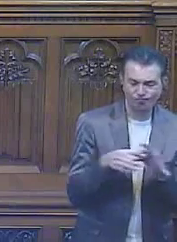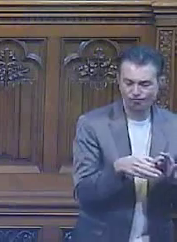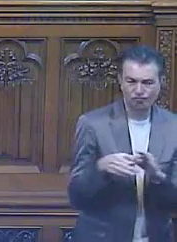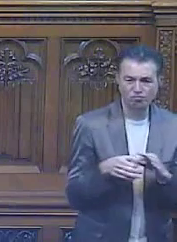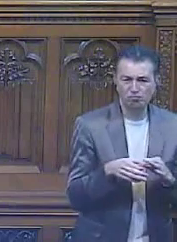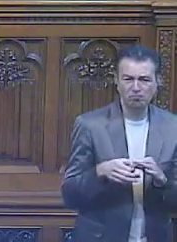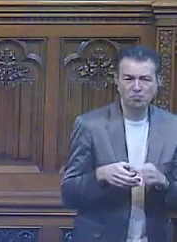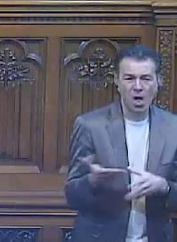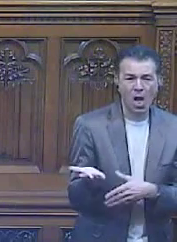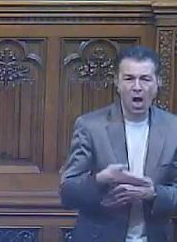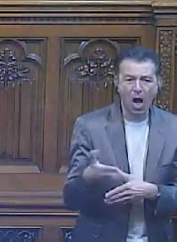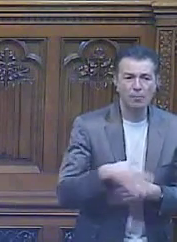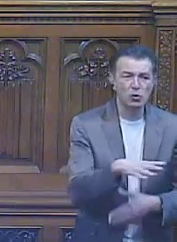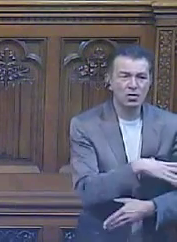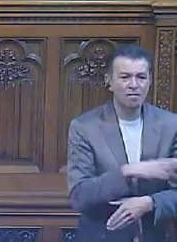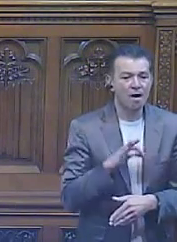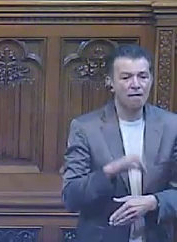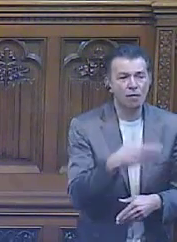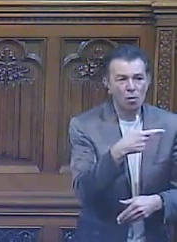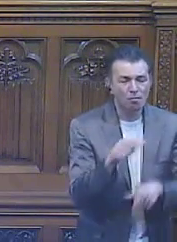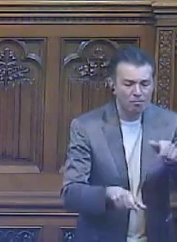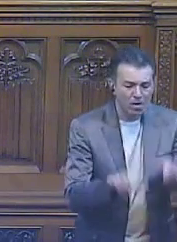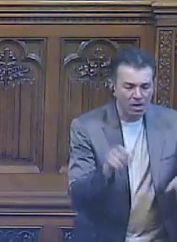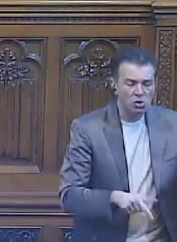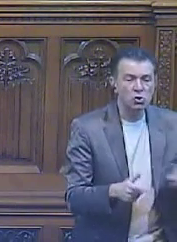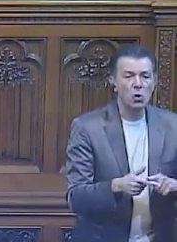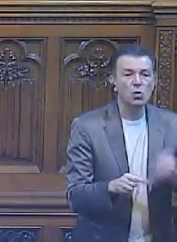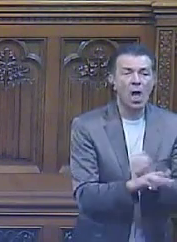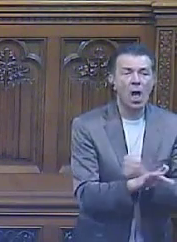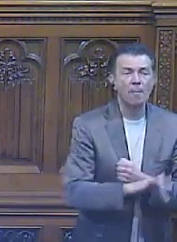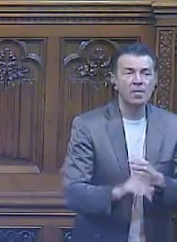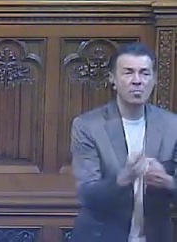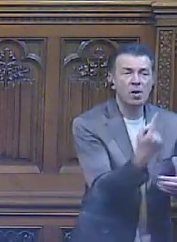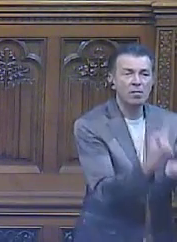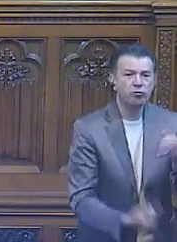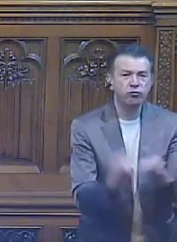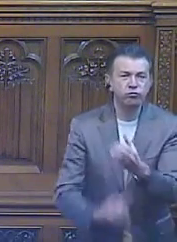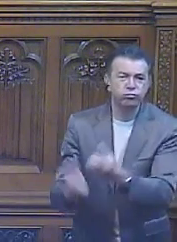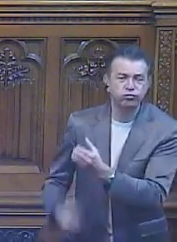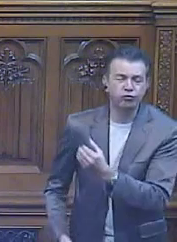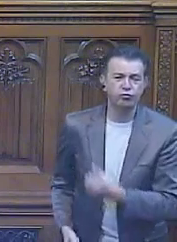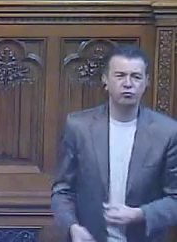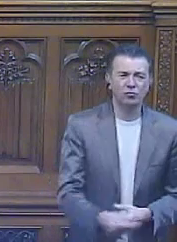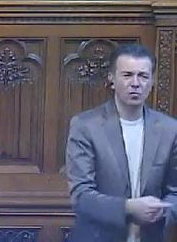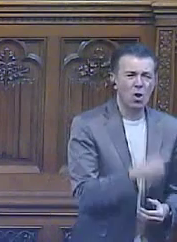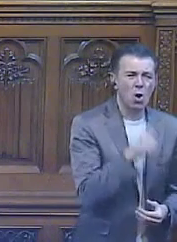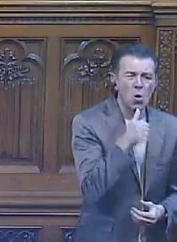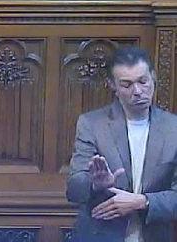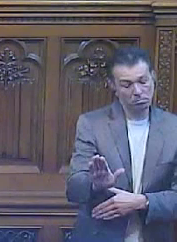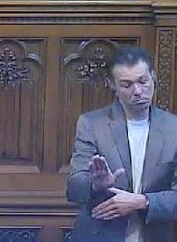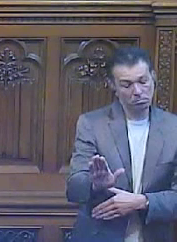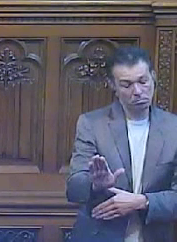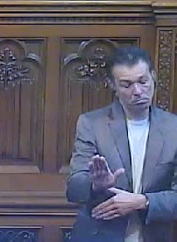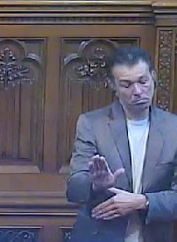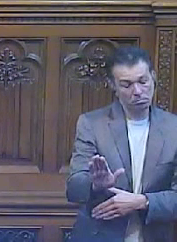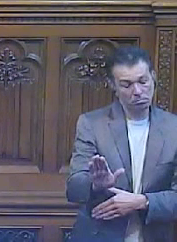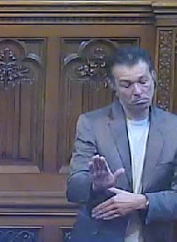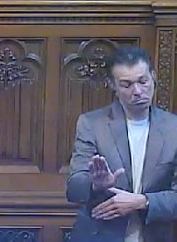einer Armutsgefährdung der Menschen und mit einem Verlust der Arbeitsplätze. Sie haben durch eine unmenschliche